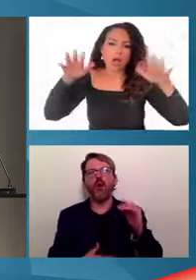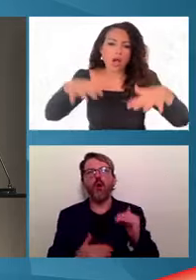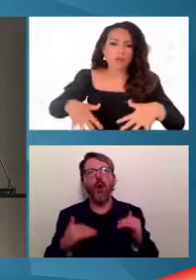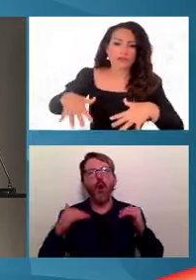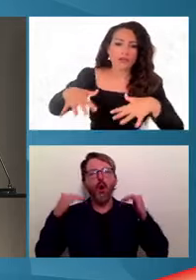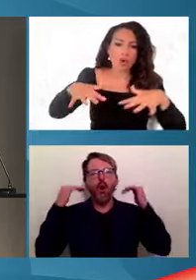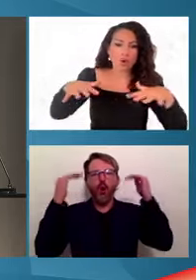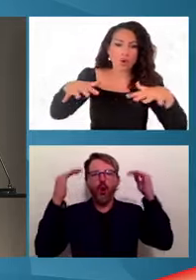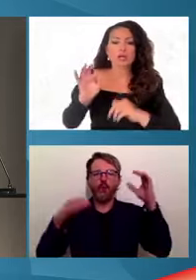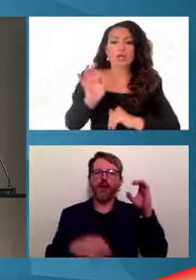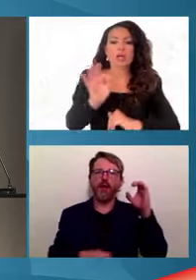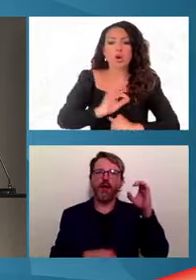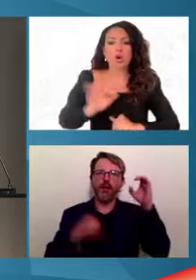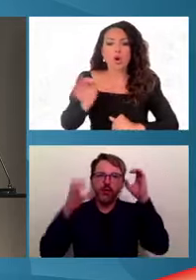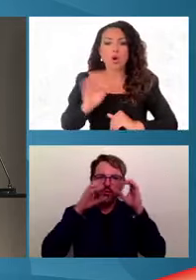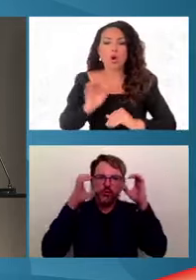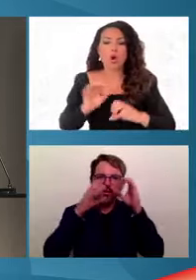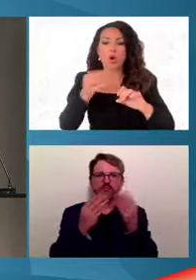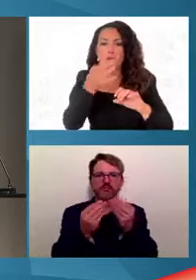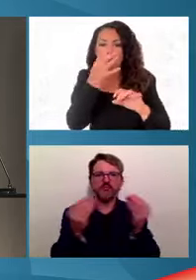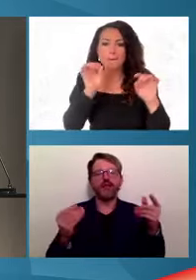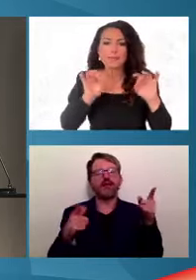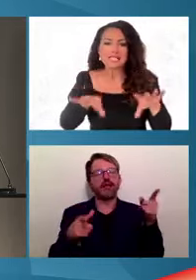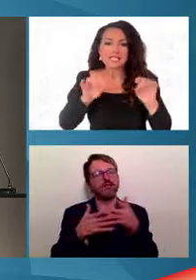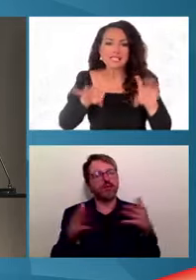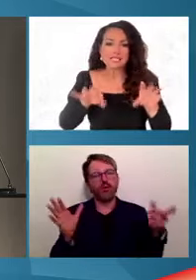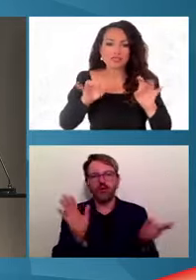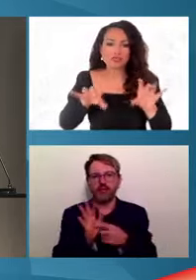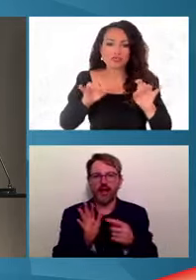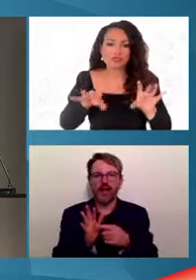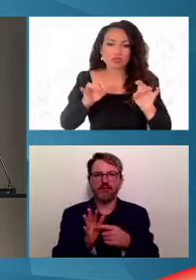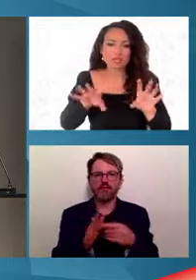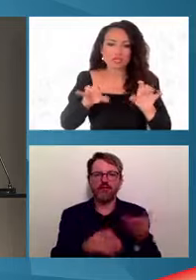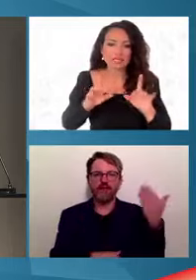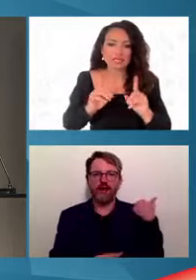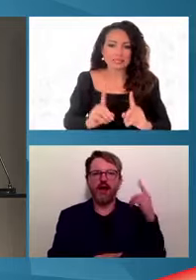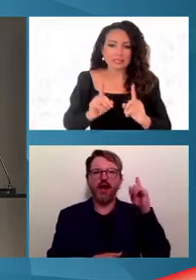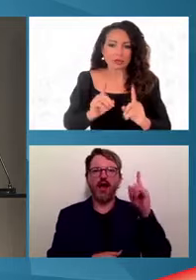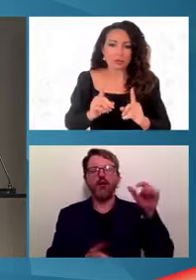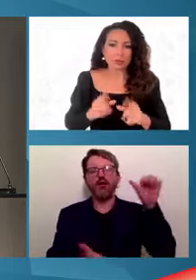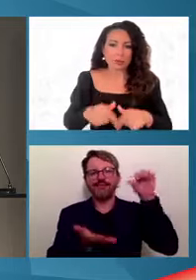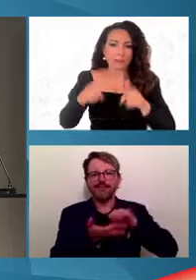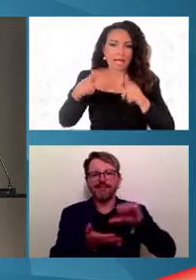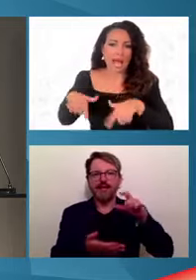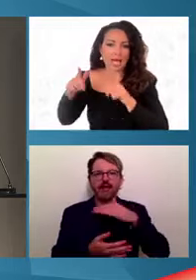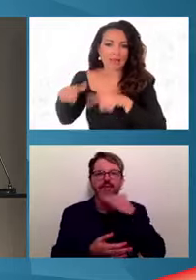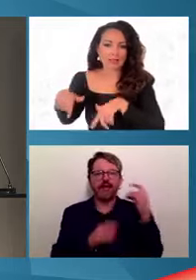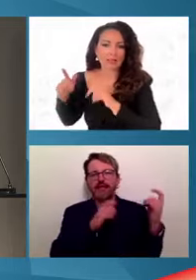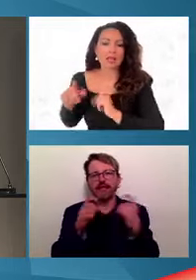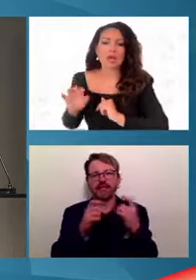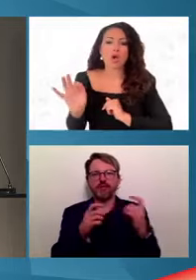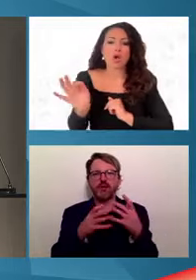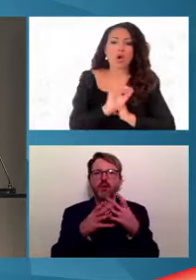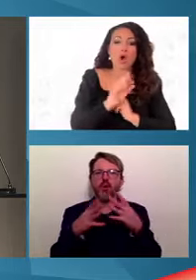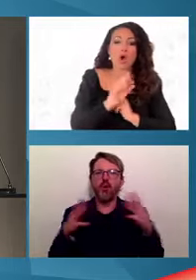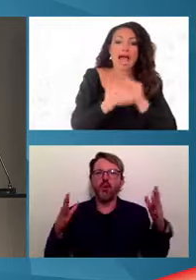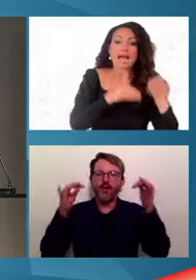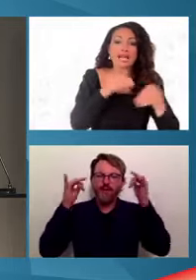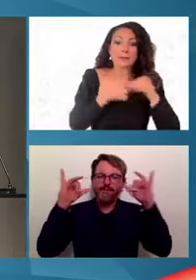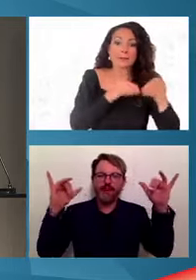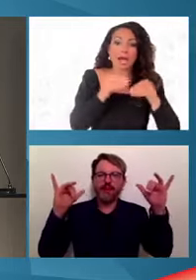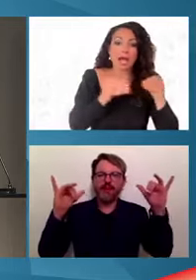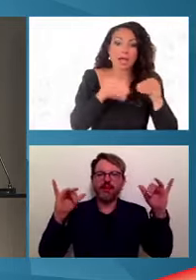das natürlich auch eine besondere Herausforderung war. Aber dann ganz zentral auch die Diskussion um das Großraubwild, tagtäglich